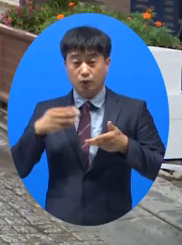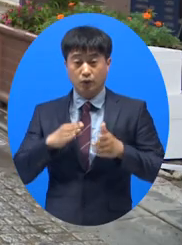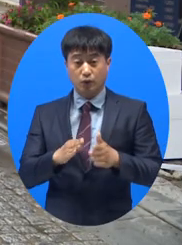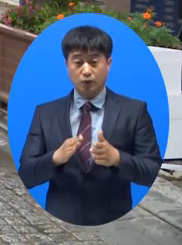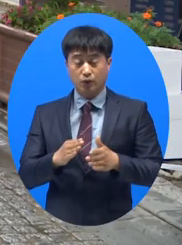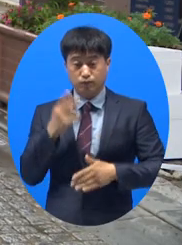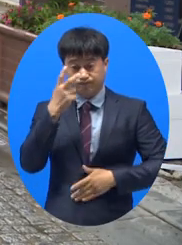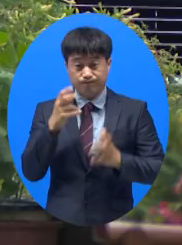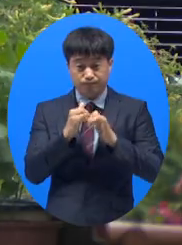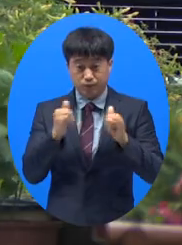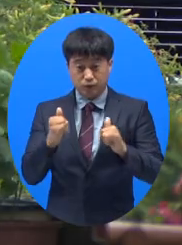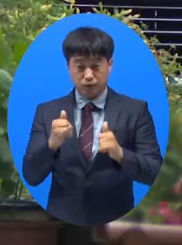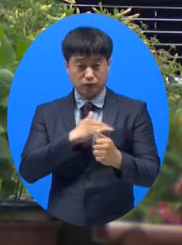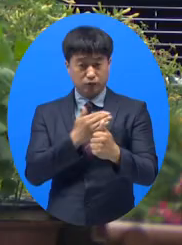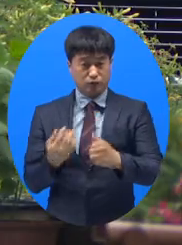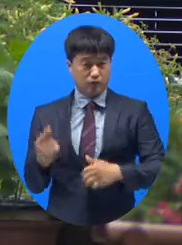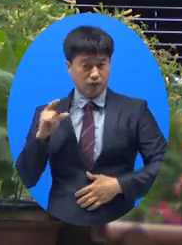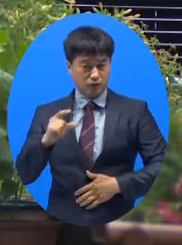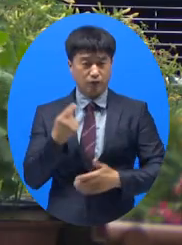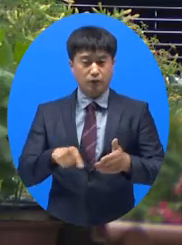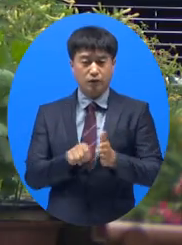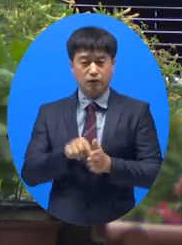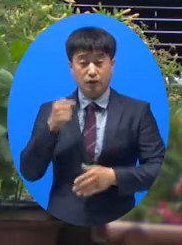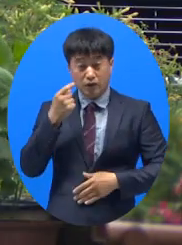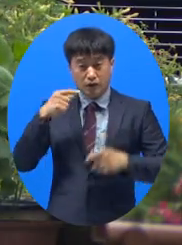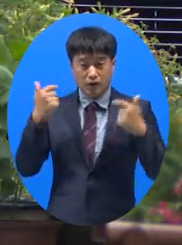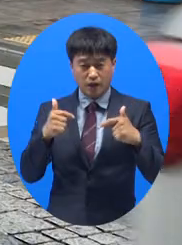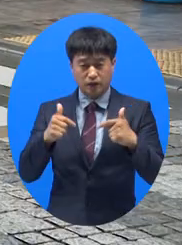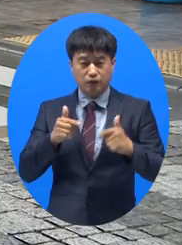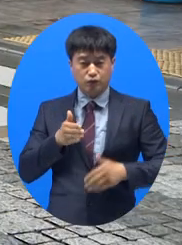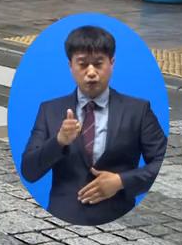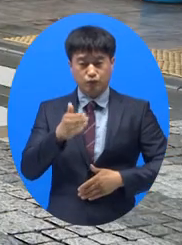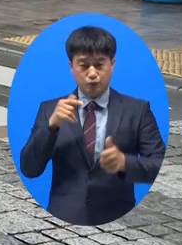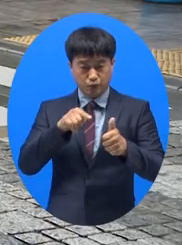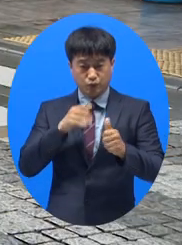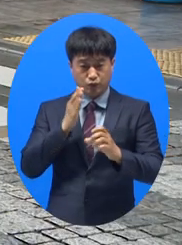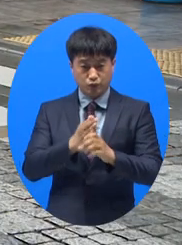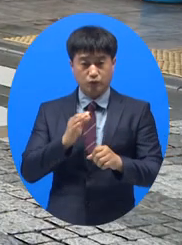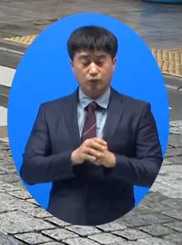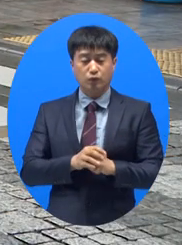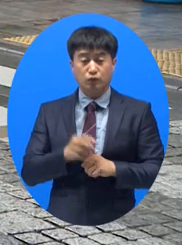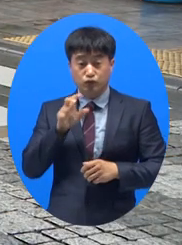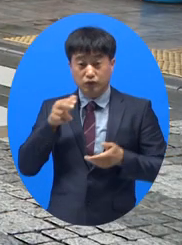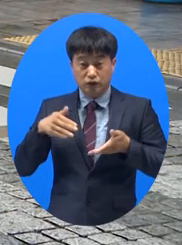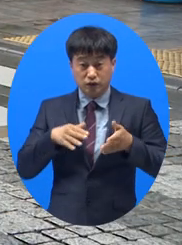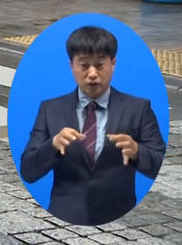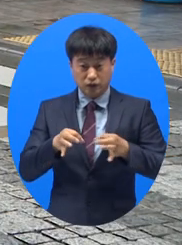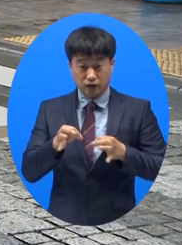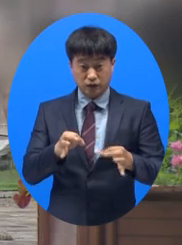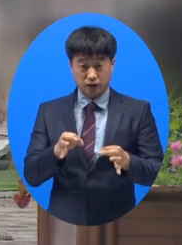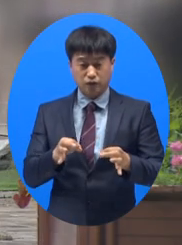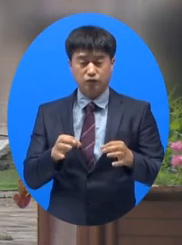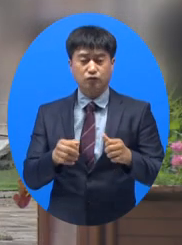경기도는 매니저들의 역량 강화를 위해 매달 전문 교육을 시행하고 있으며, 골목 상권의 경쟁력 강화와